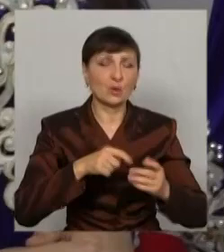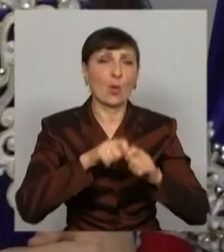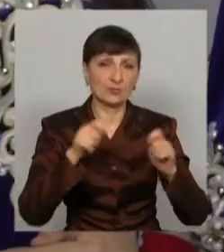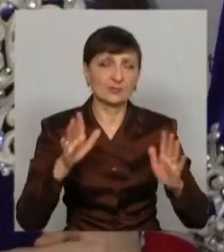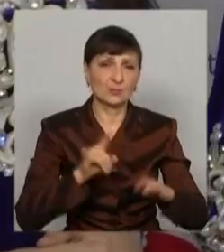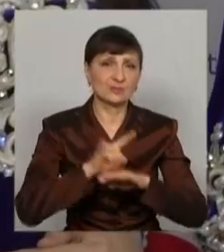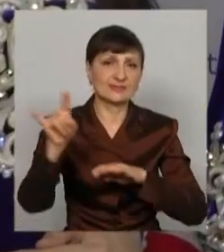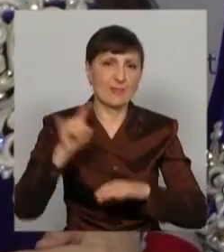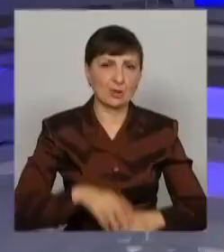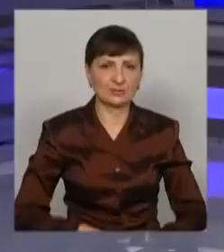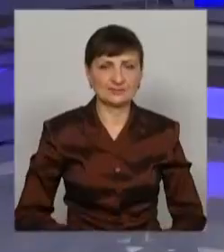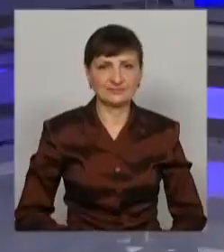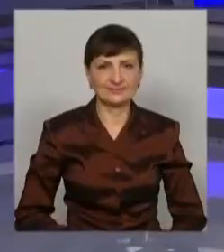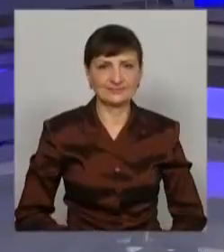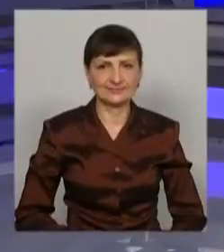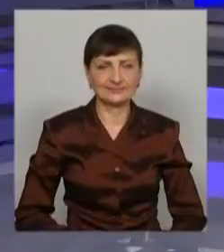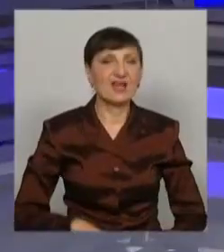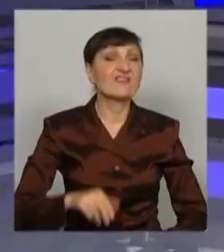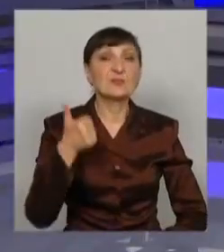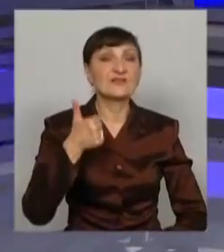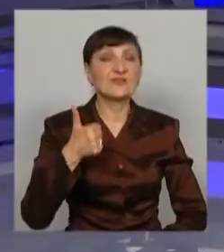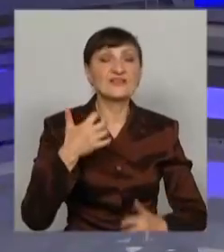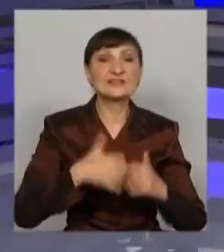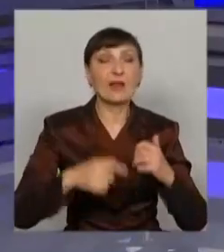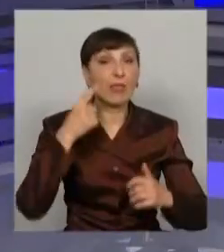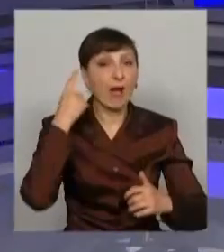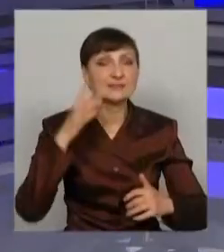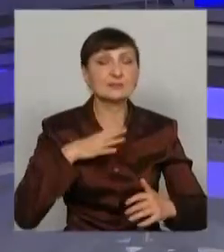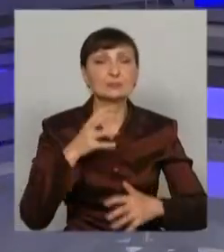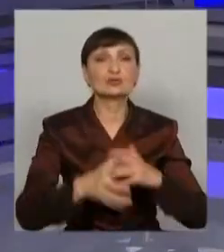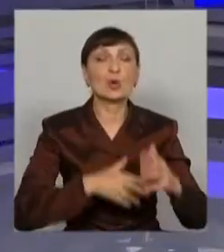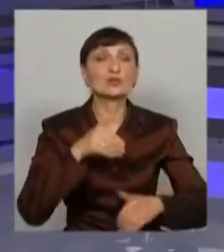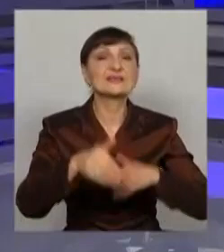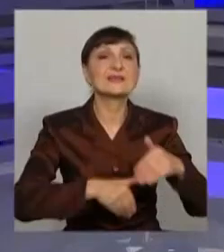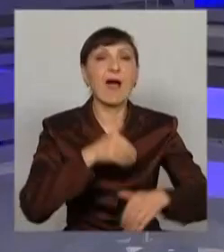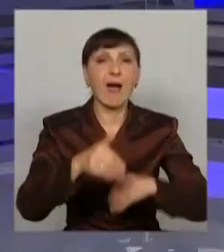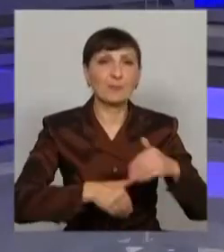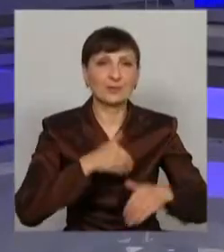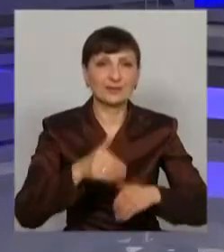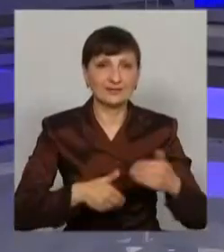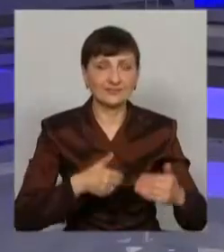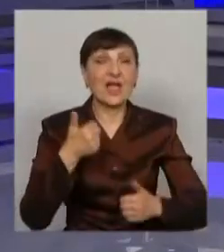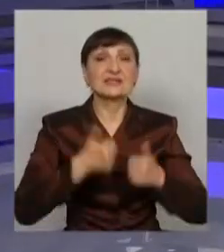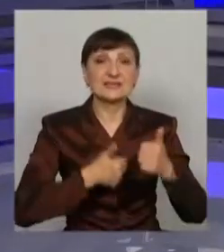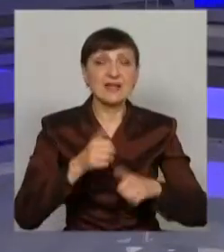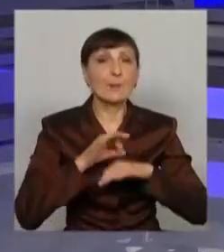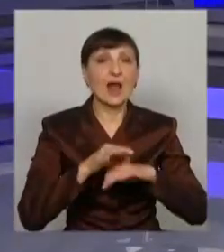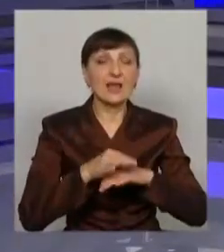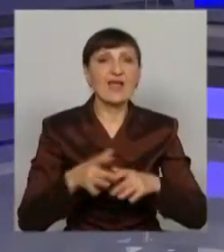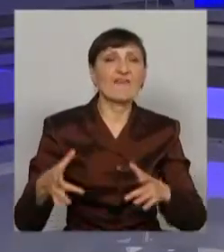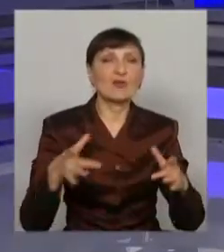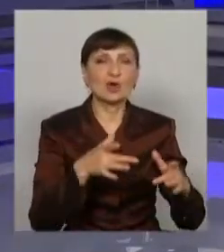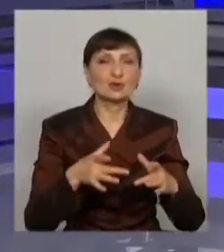другие маршруты. Впервые в Средней Азии прошел международный заплыв Ocean Man. Состязание провели на